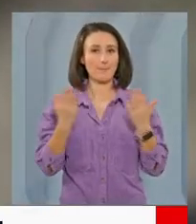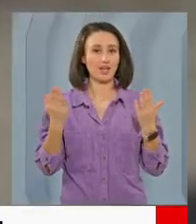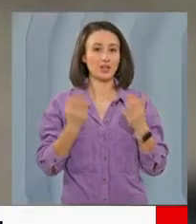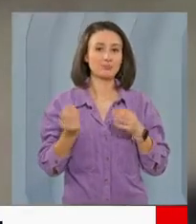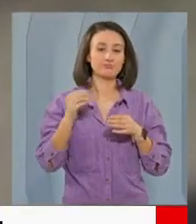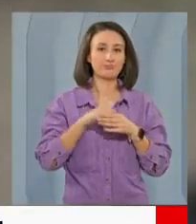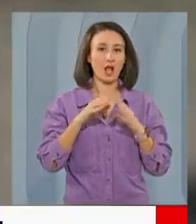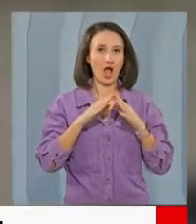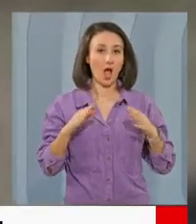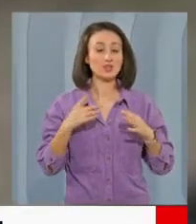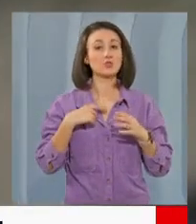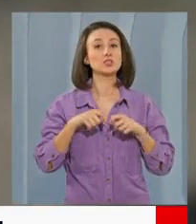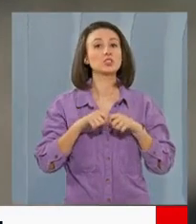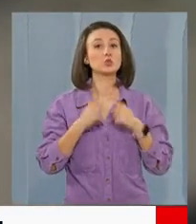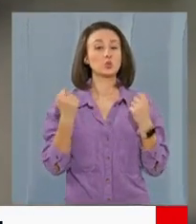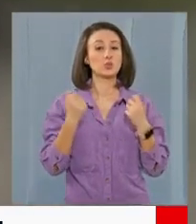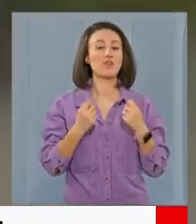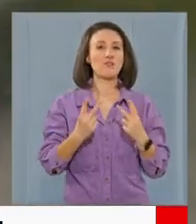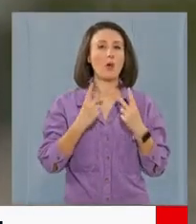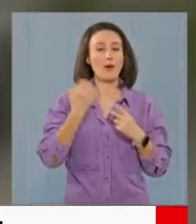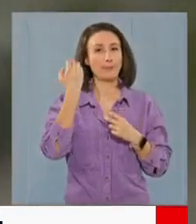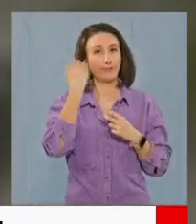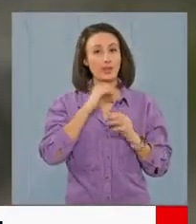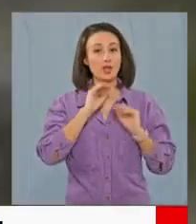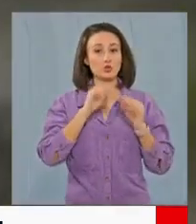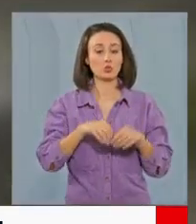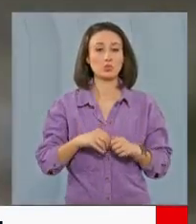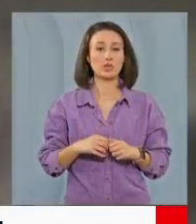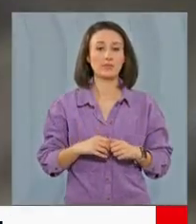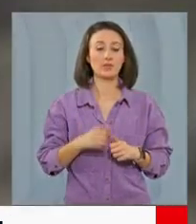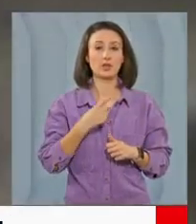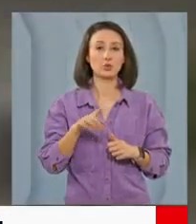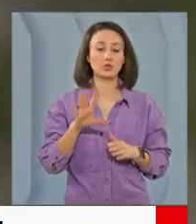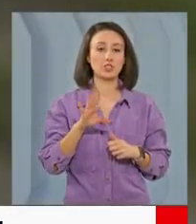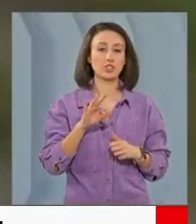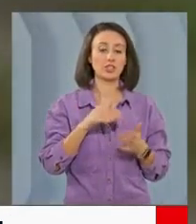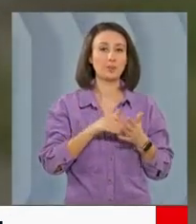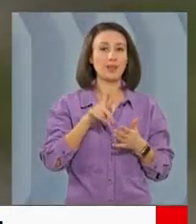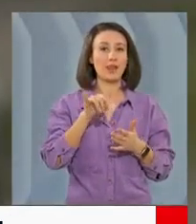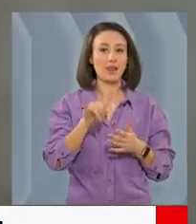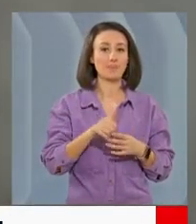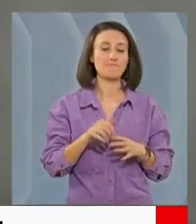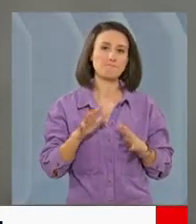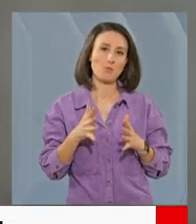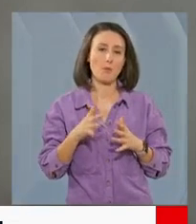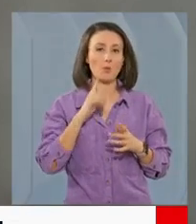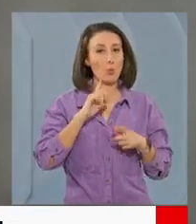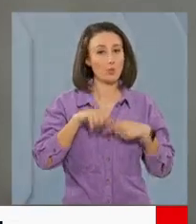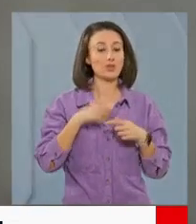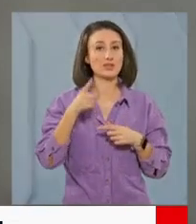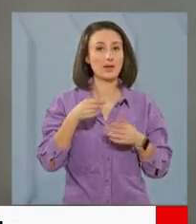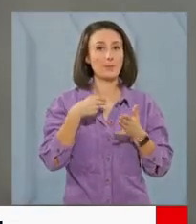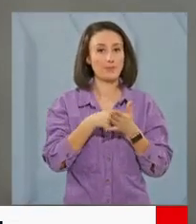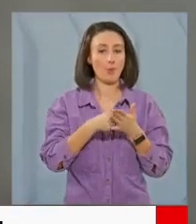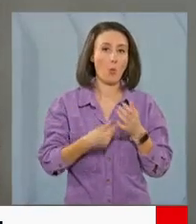din incinta locuinței au fost distruse valoarea pagubelor ajunge la aproximativ 150.000 RON cel mai probabil urmând ca